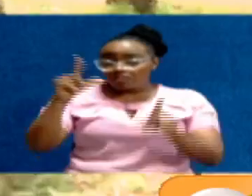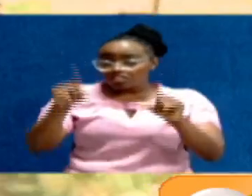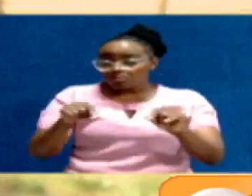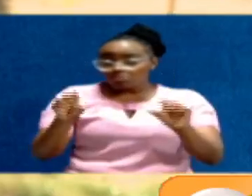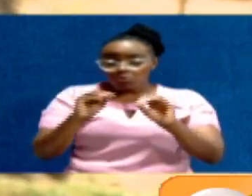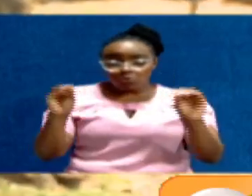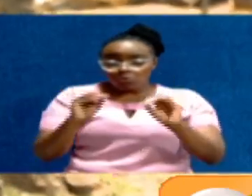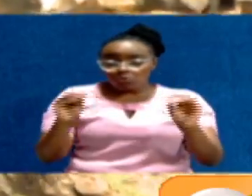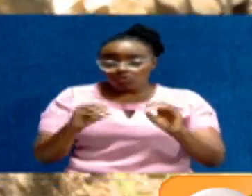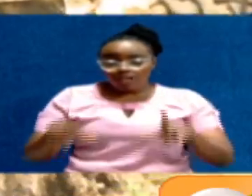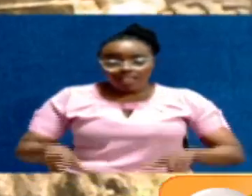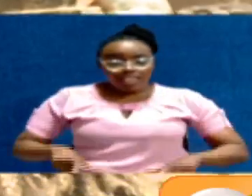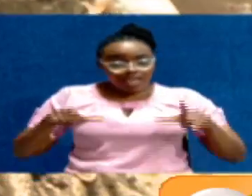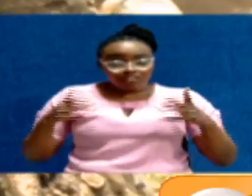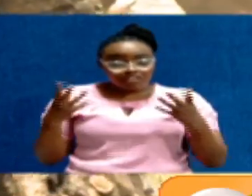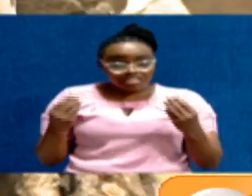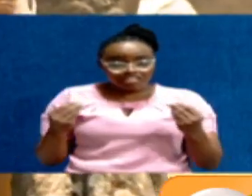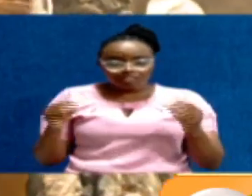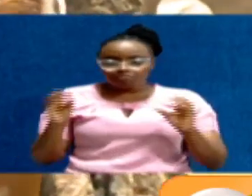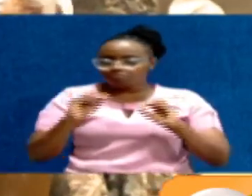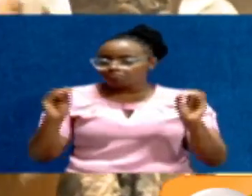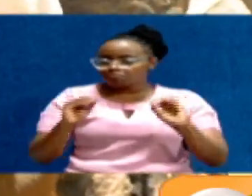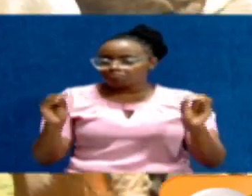cheap. Kwa kweli maisha haijakuwa rahisi.